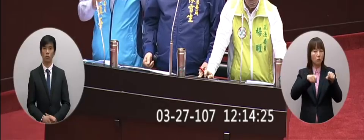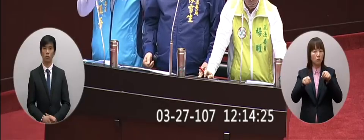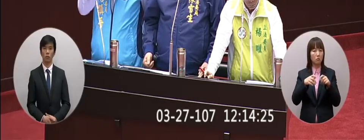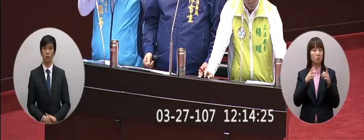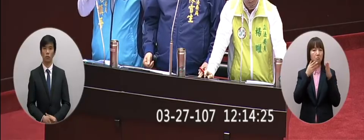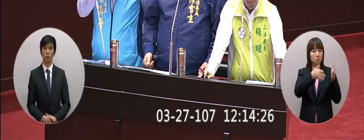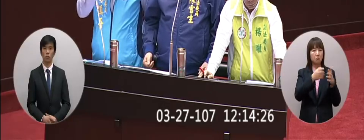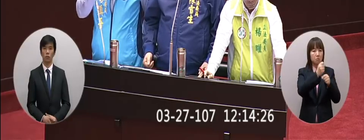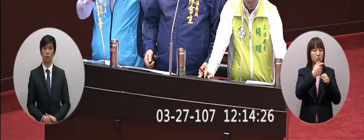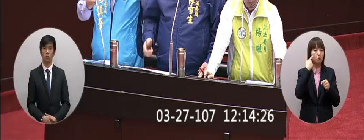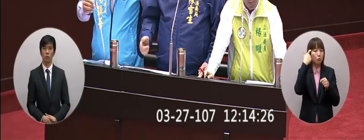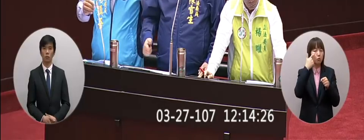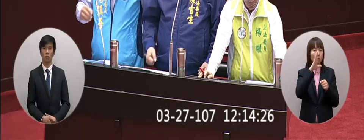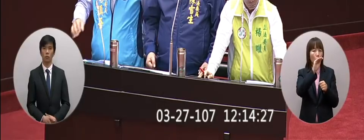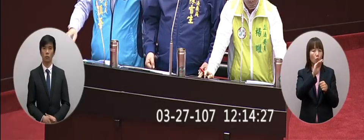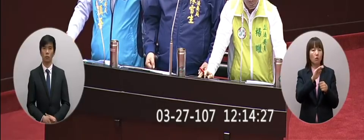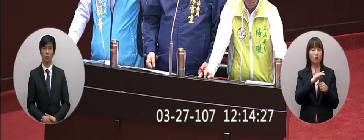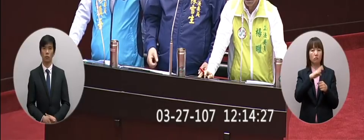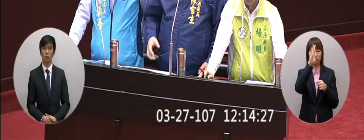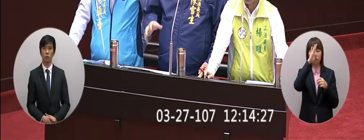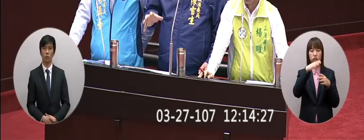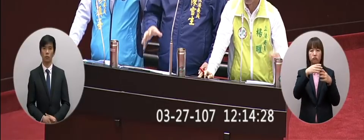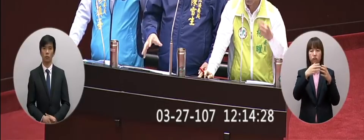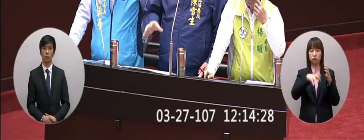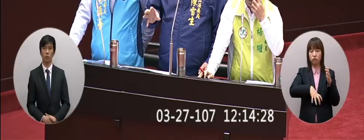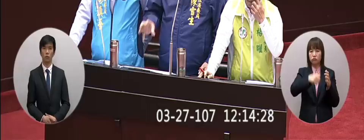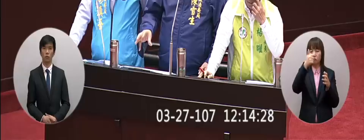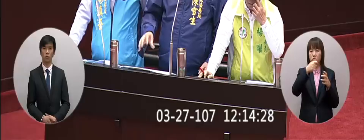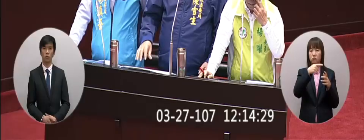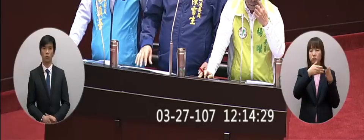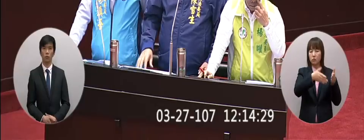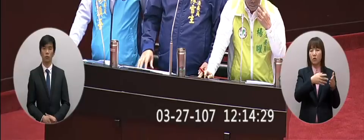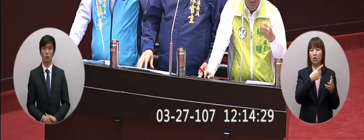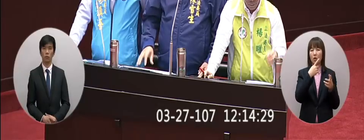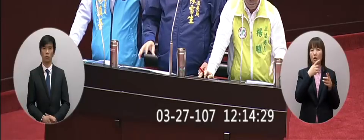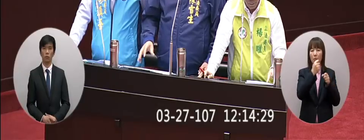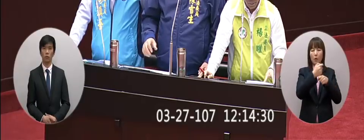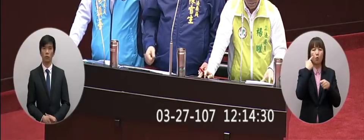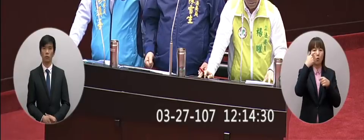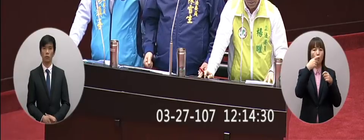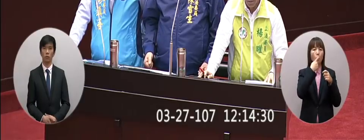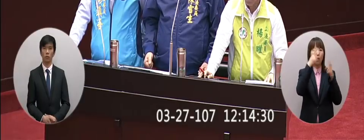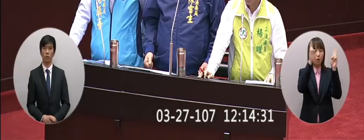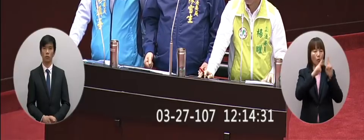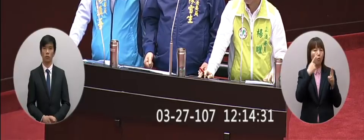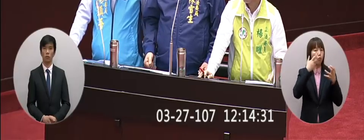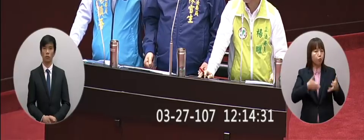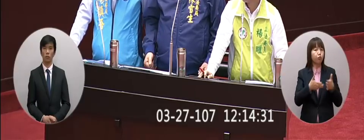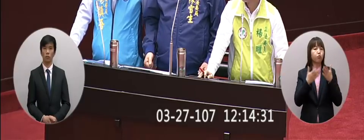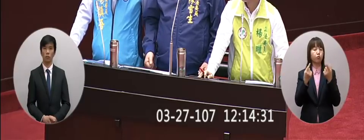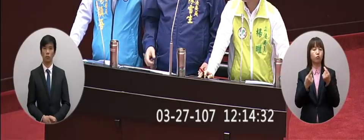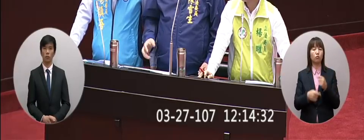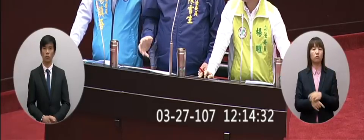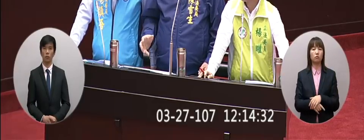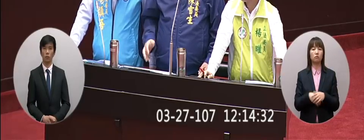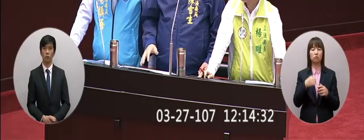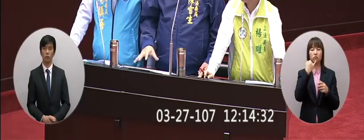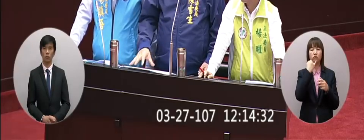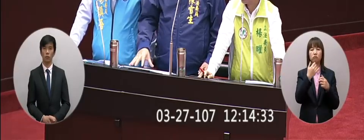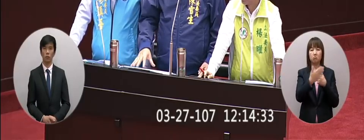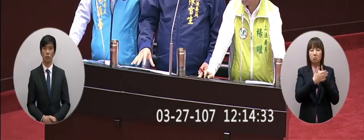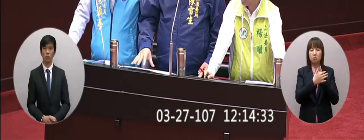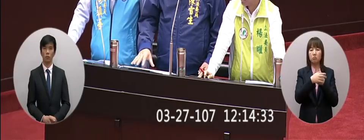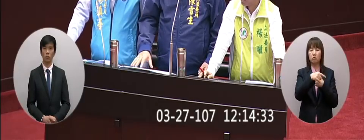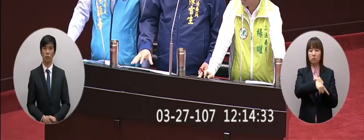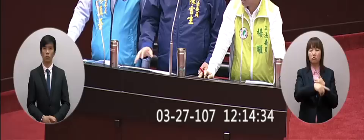对马祖有没有，请院长还有部长啊。对马祖绿能的部分也加以重视，啊，也能够帮我们做一